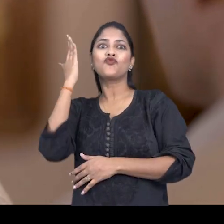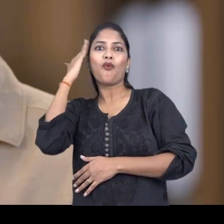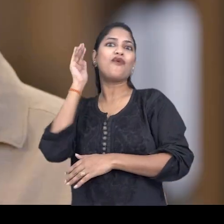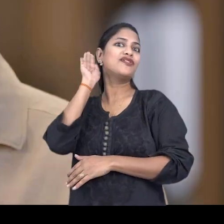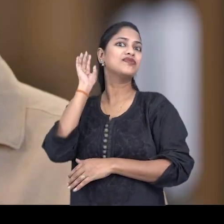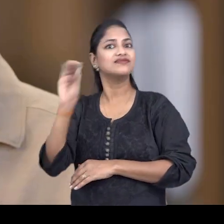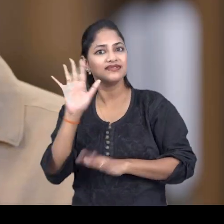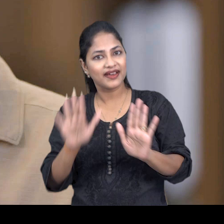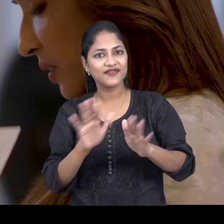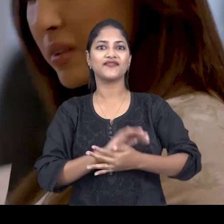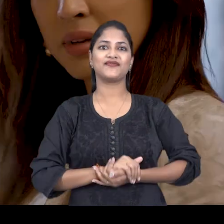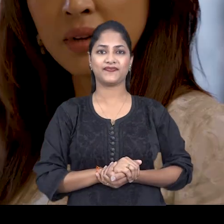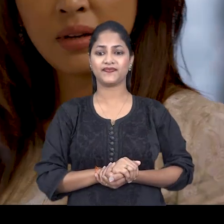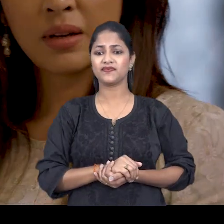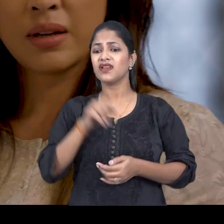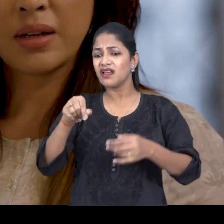મળતા રહેશે.